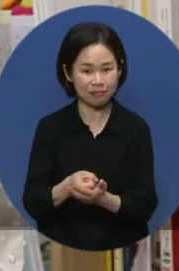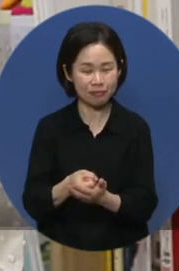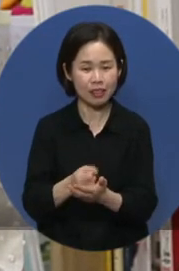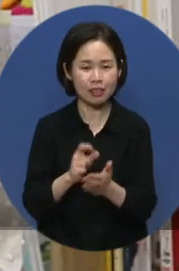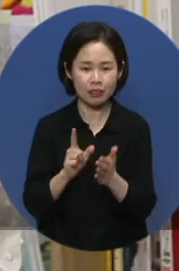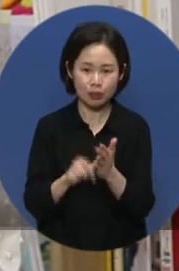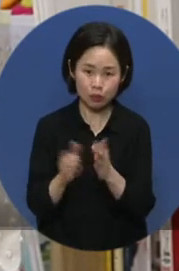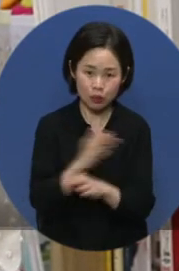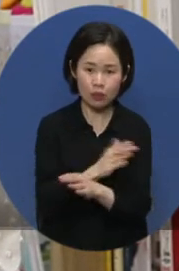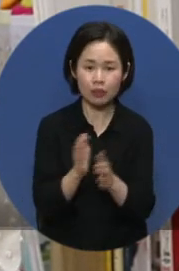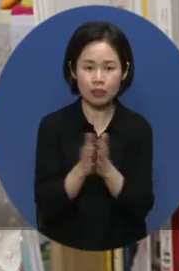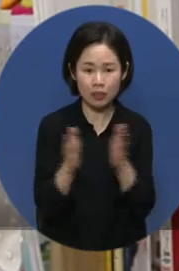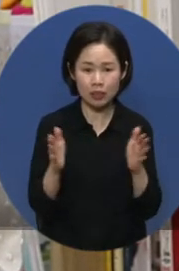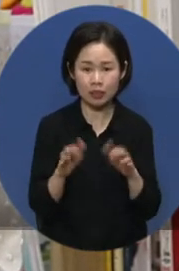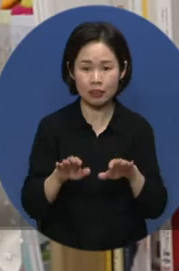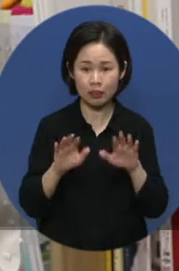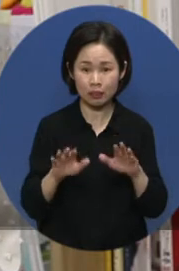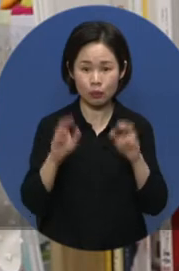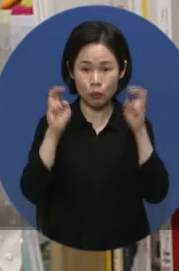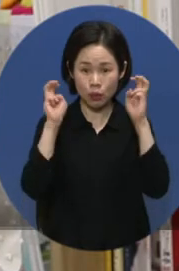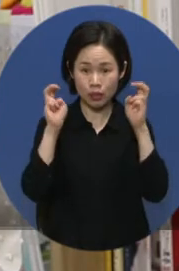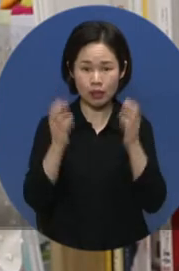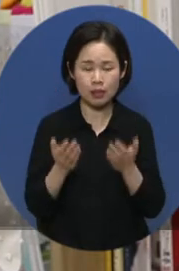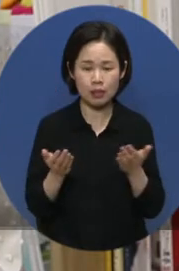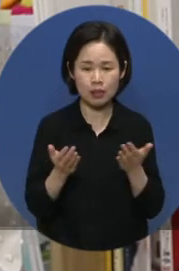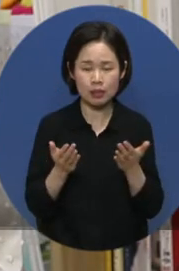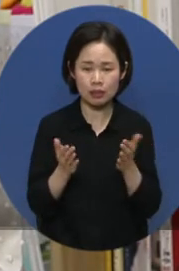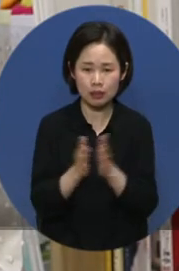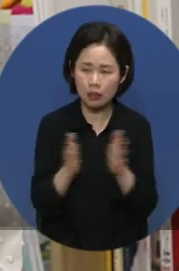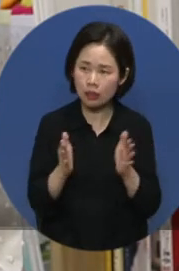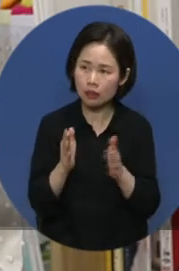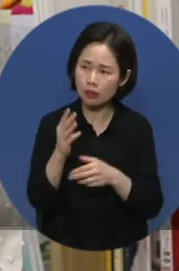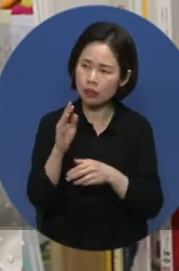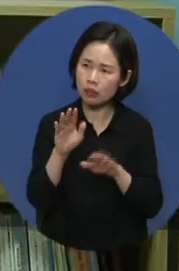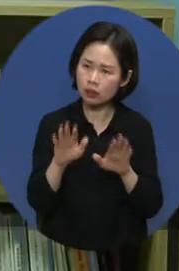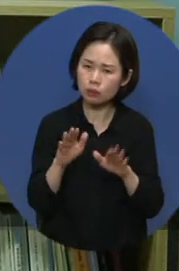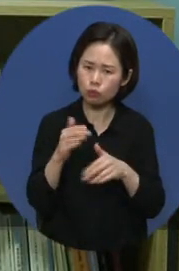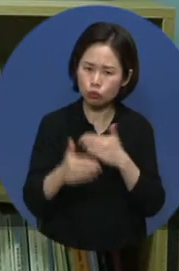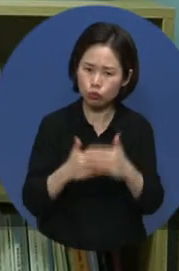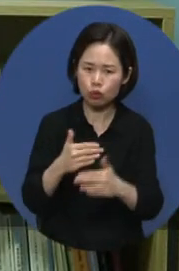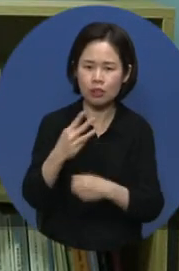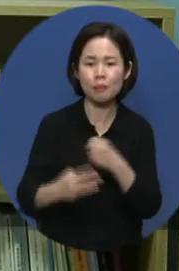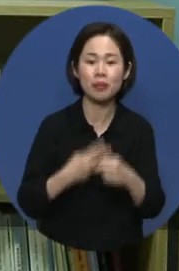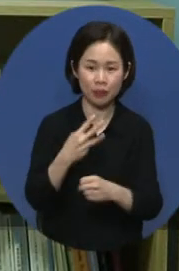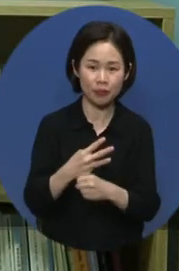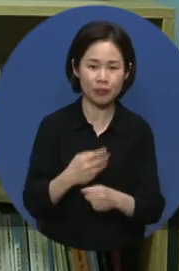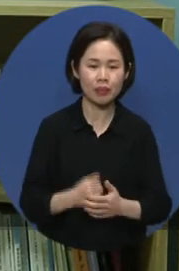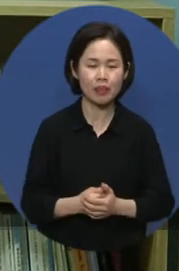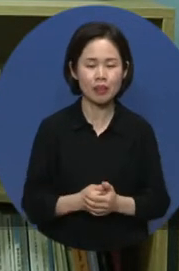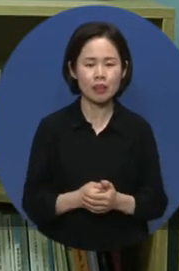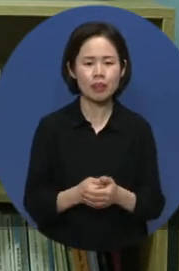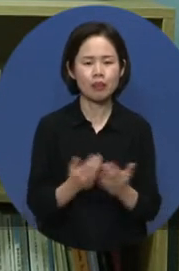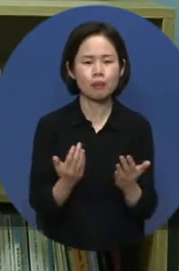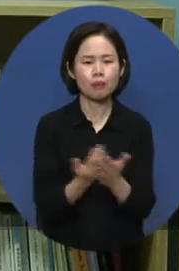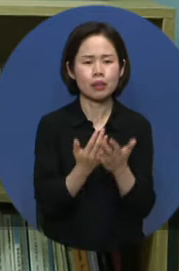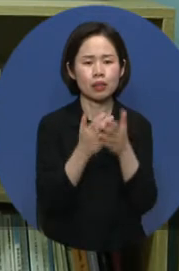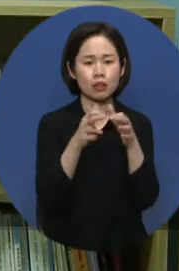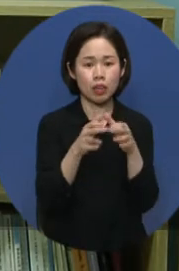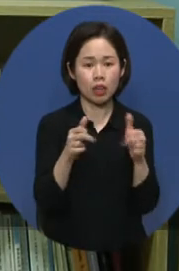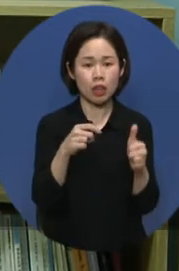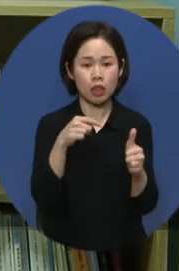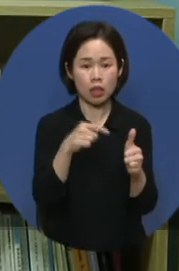시작해서 현재까지 소소한 소통이 일을 한 지 한 3년 정도 된 것 같아요. 그 발달장애인 분들에게 그